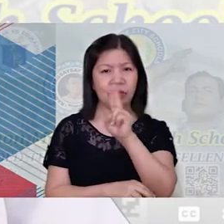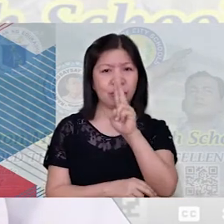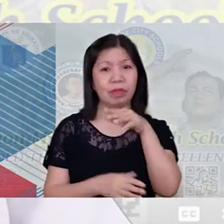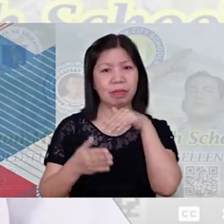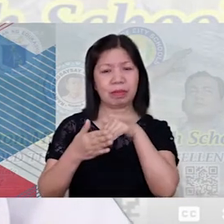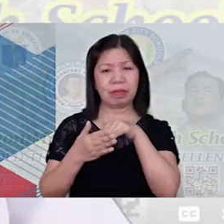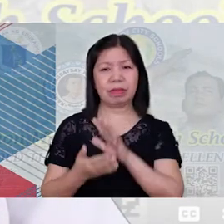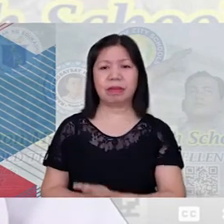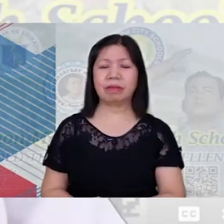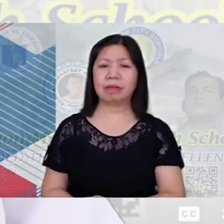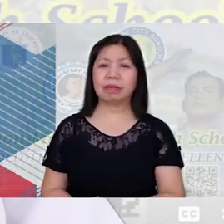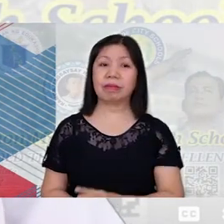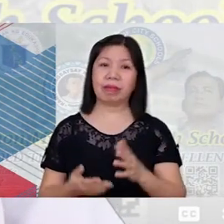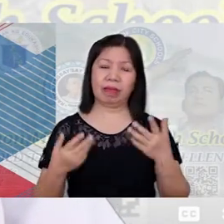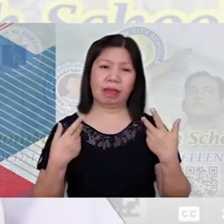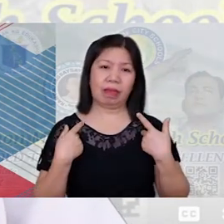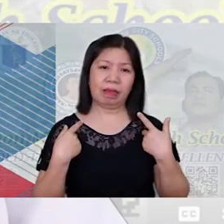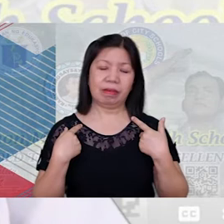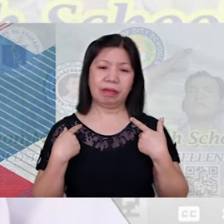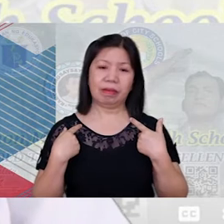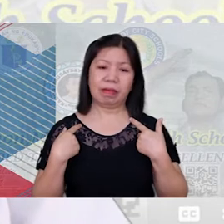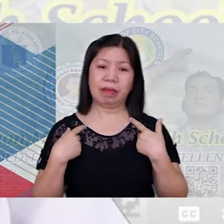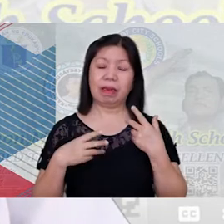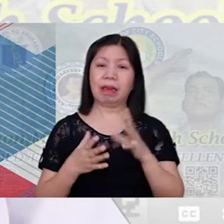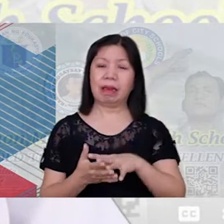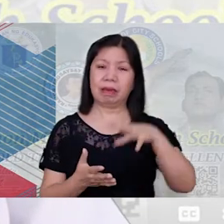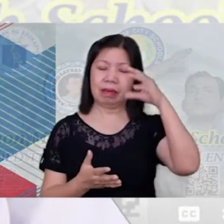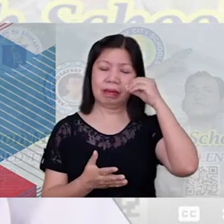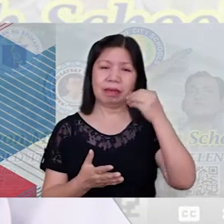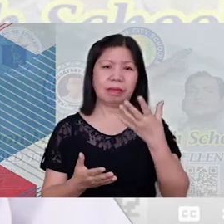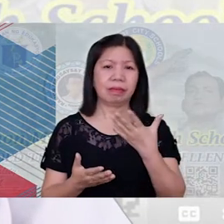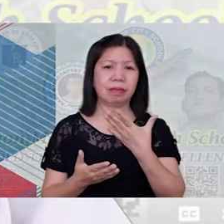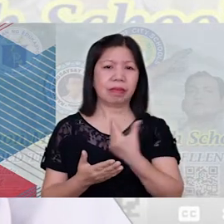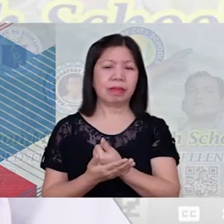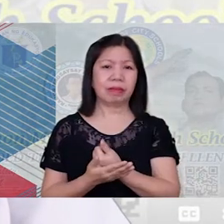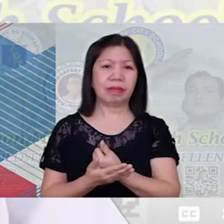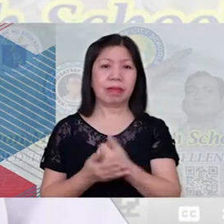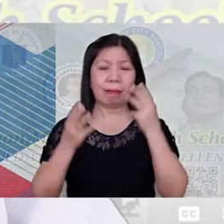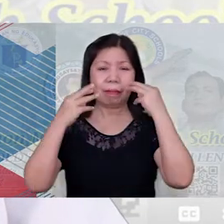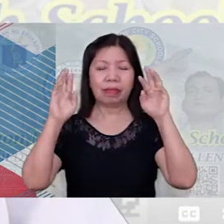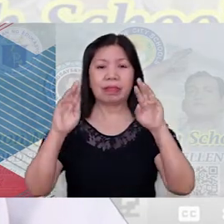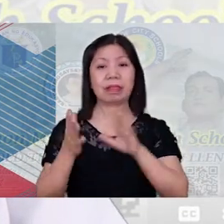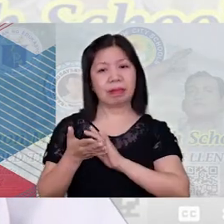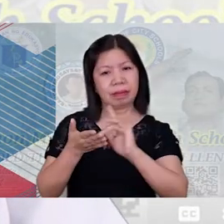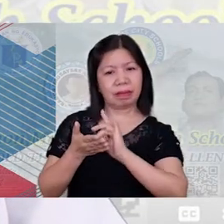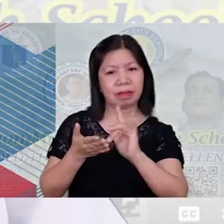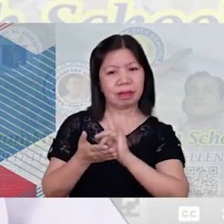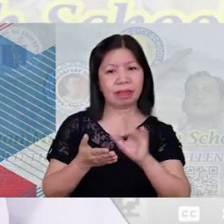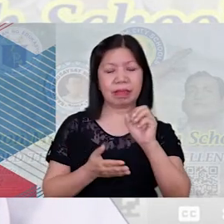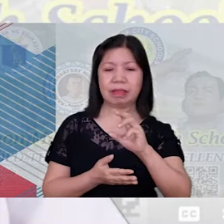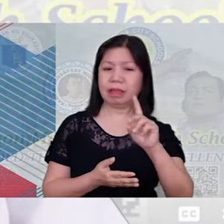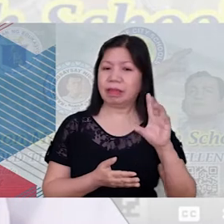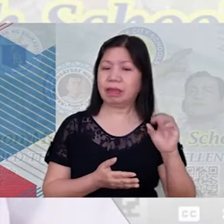sa pag-aaral. Nagkaloob din ng learning package ang ating bulihing mayor gaya ng tablet,